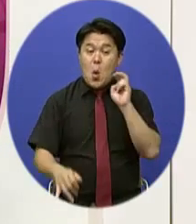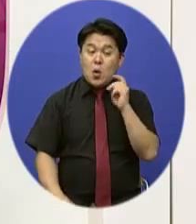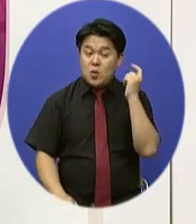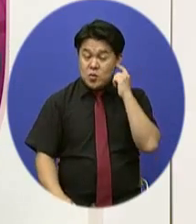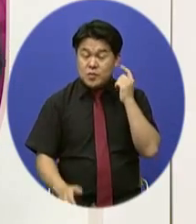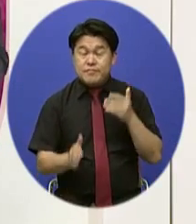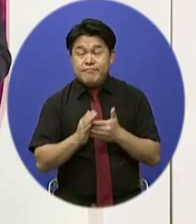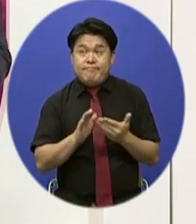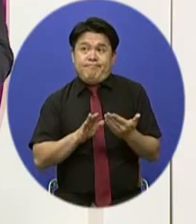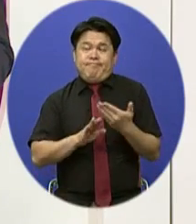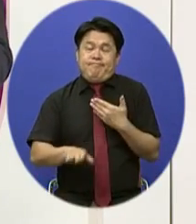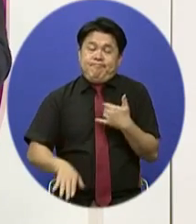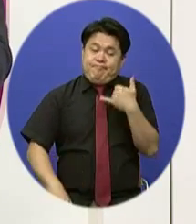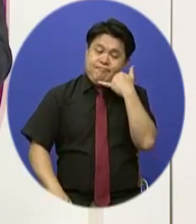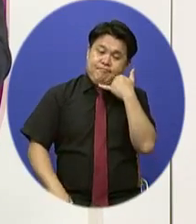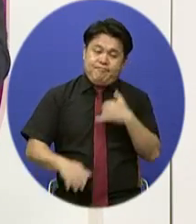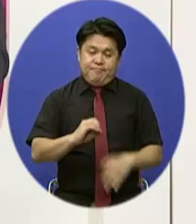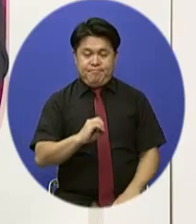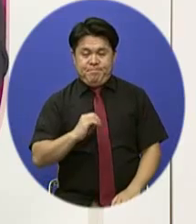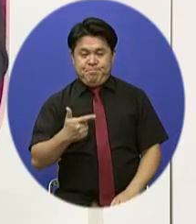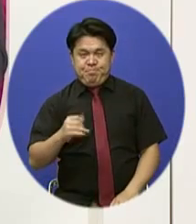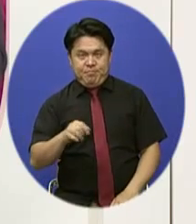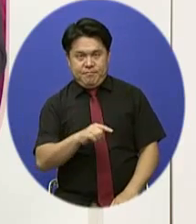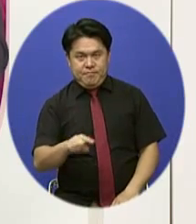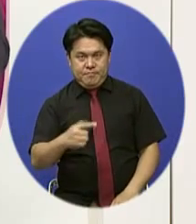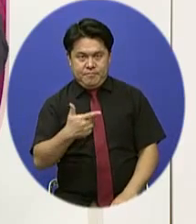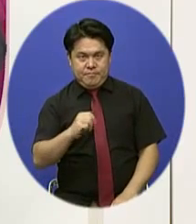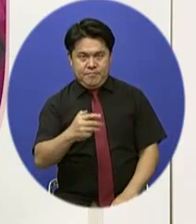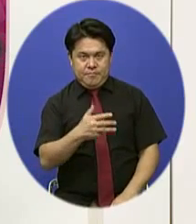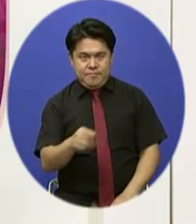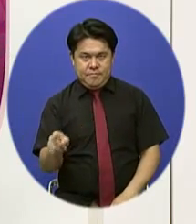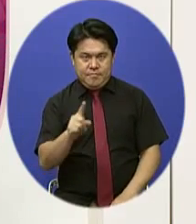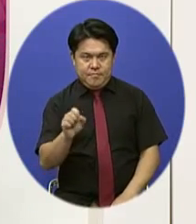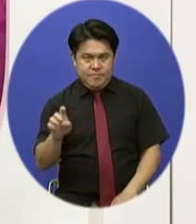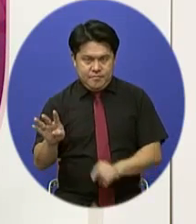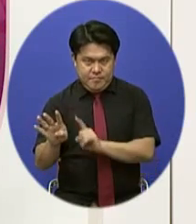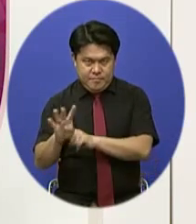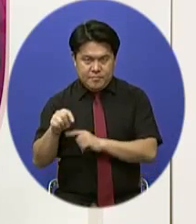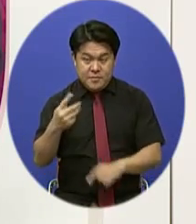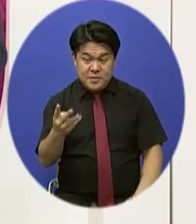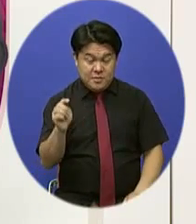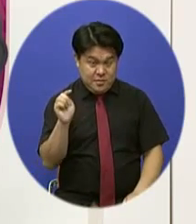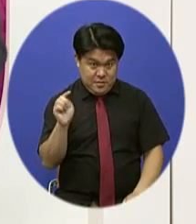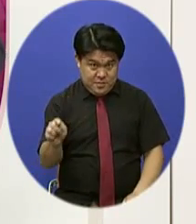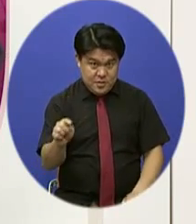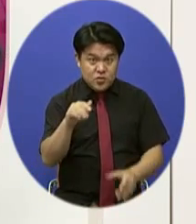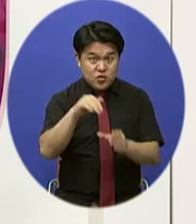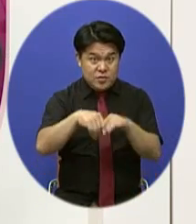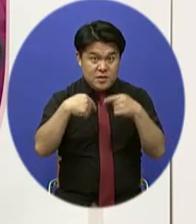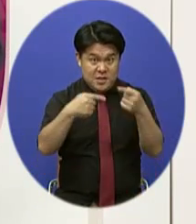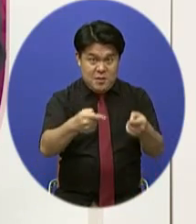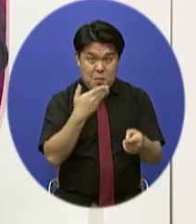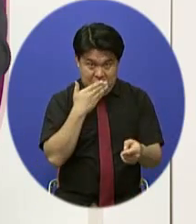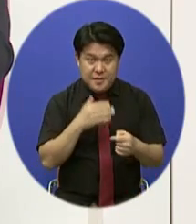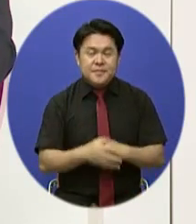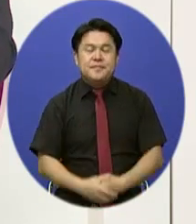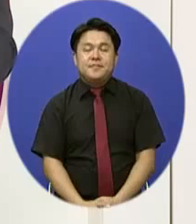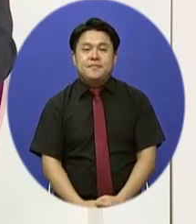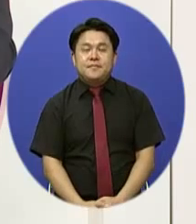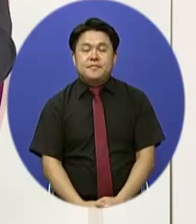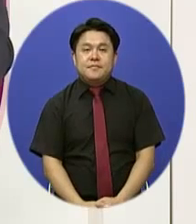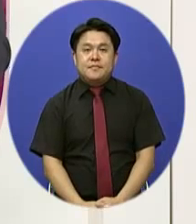ARS 060-608에 1004번을 들어오셔서 3번 네. 시청자 투표로 들어오시면 됩니다. 네.